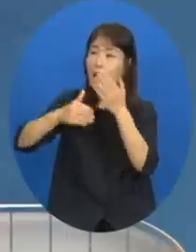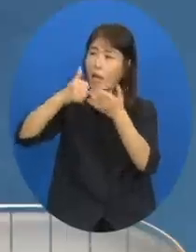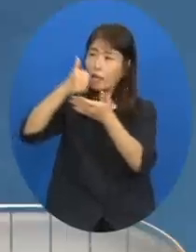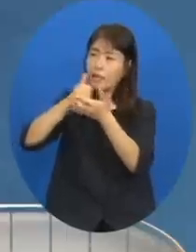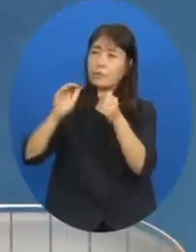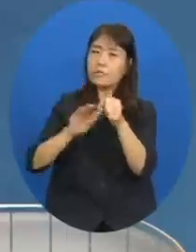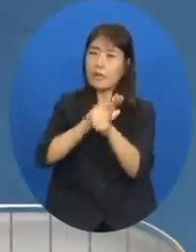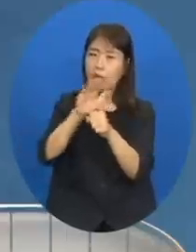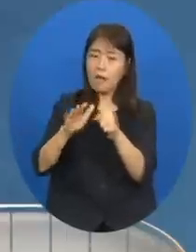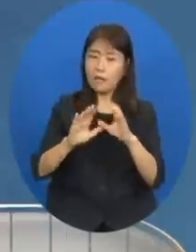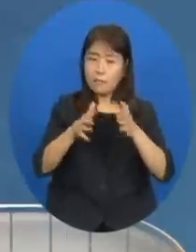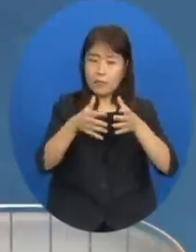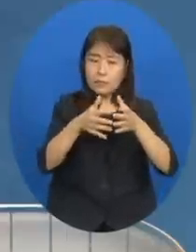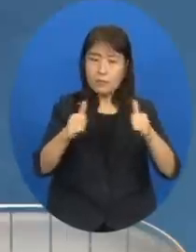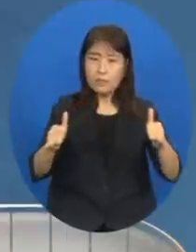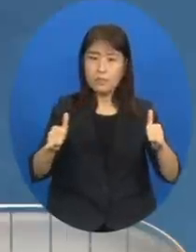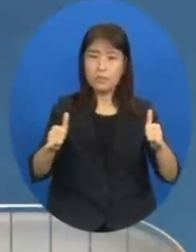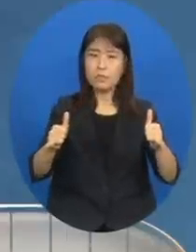백성들은